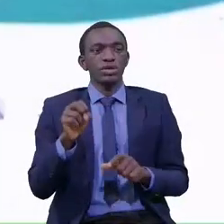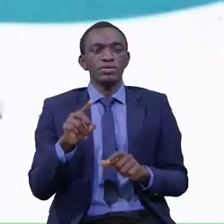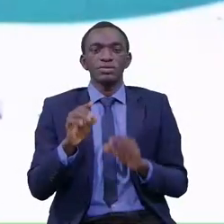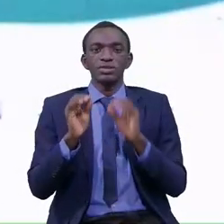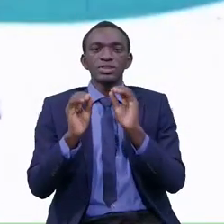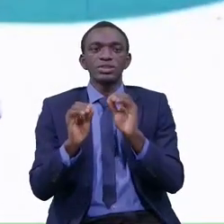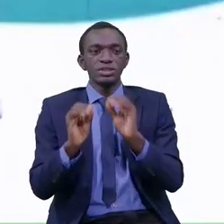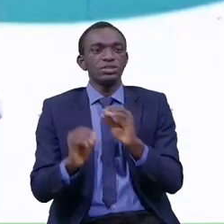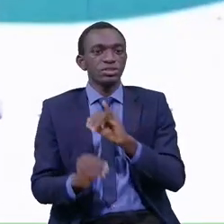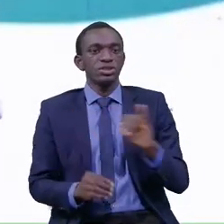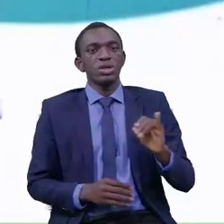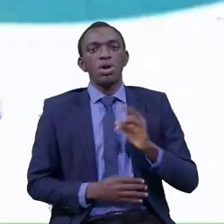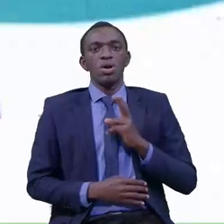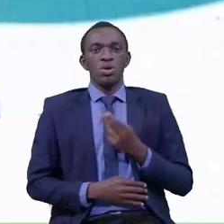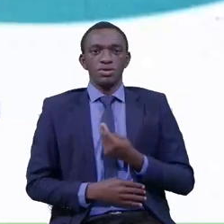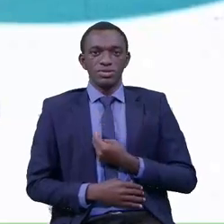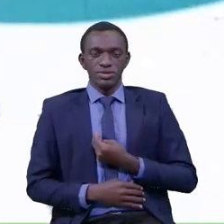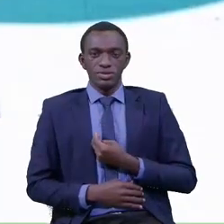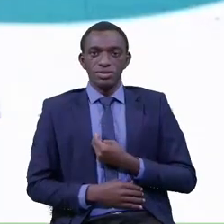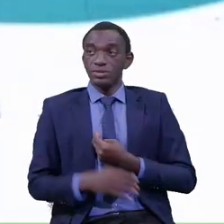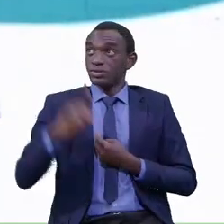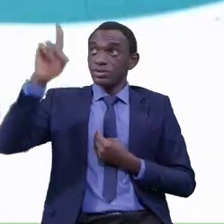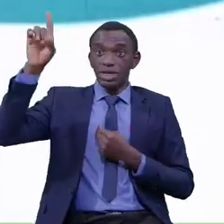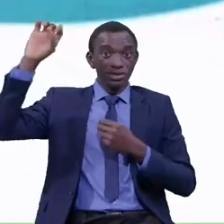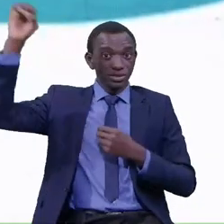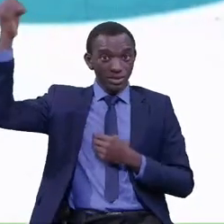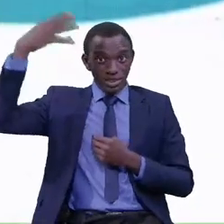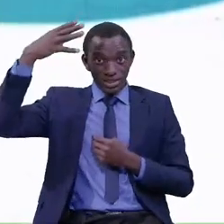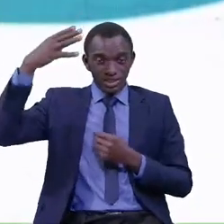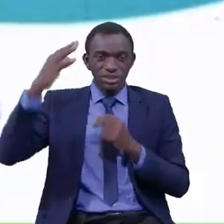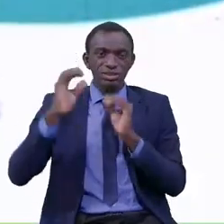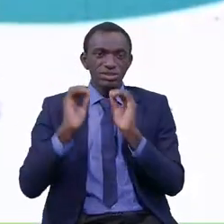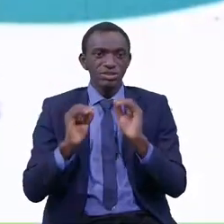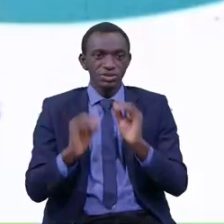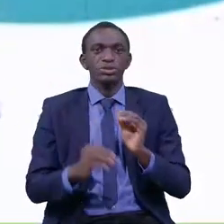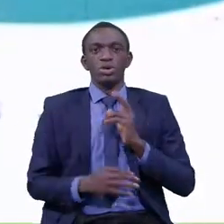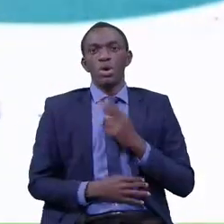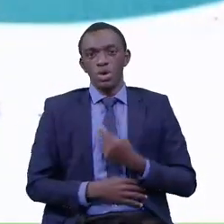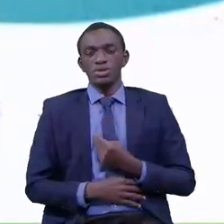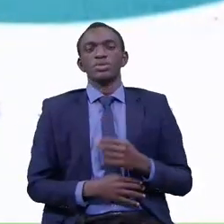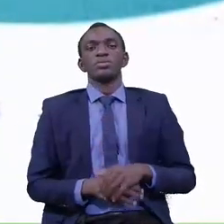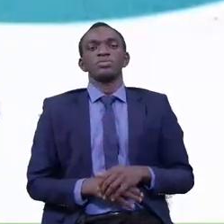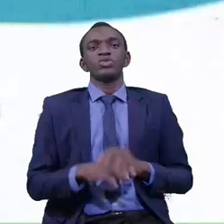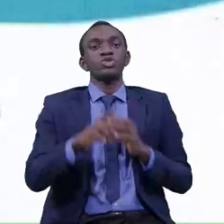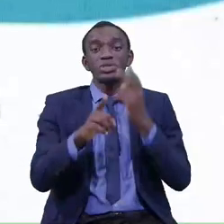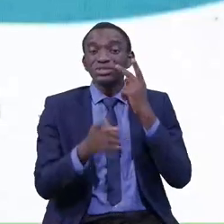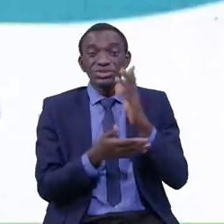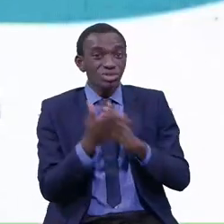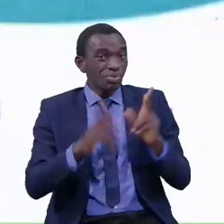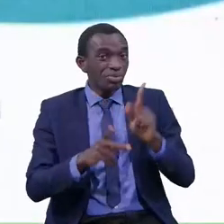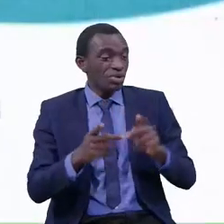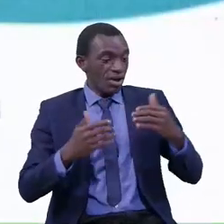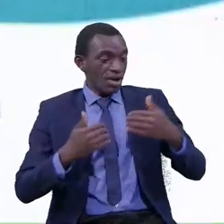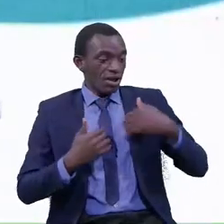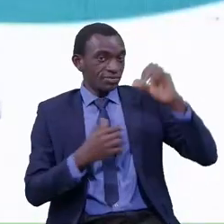Elle nous enseigne. La grâce. Elle nous enseigne. Il y a des gens qui ont la